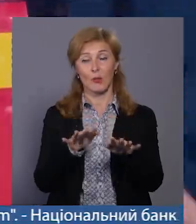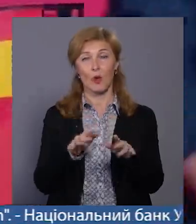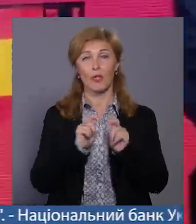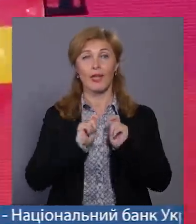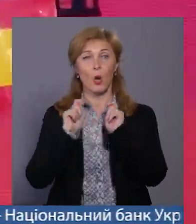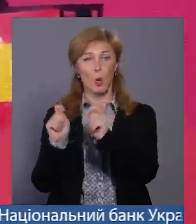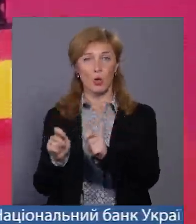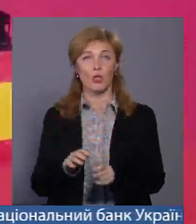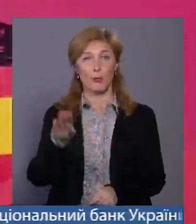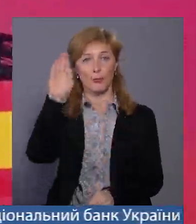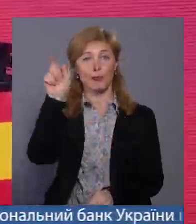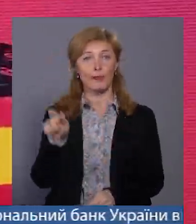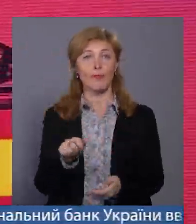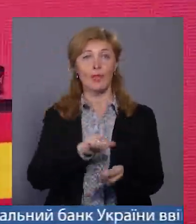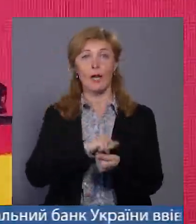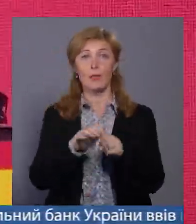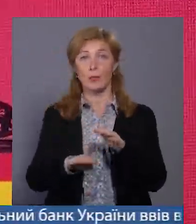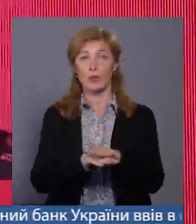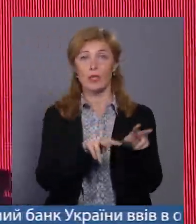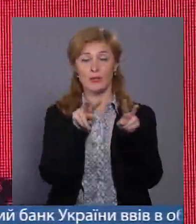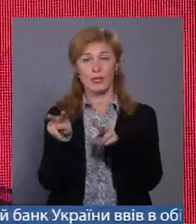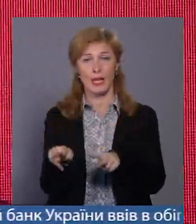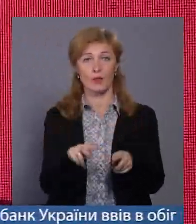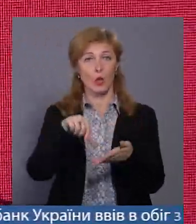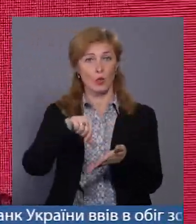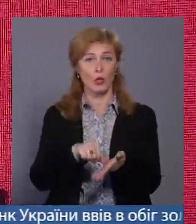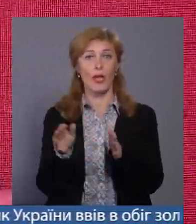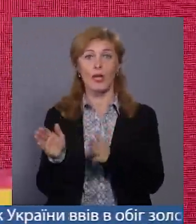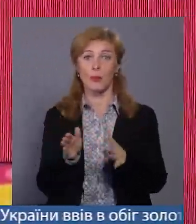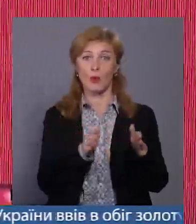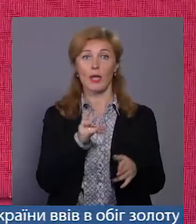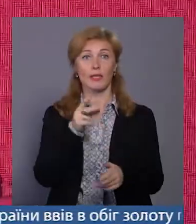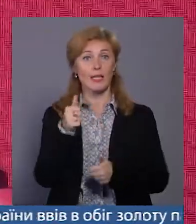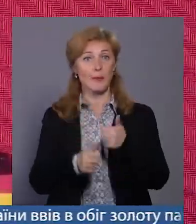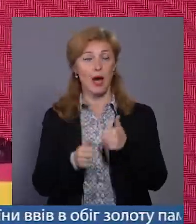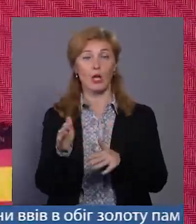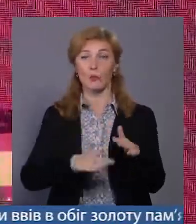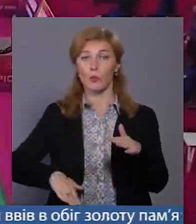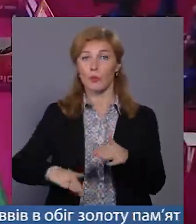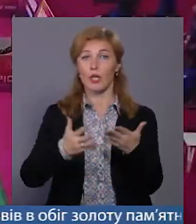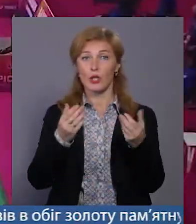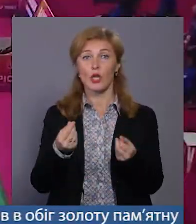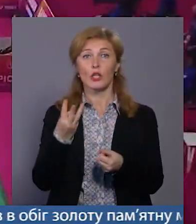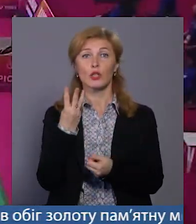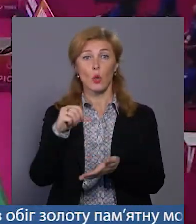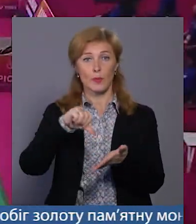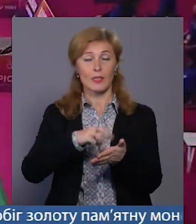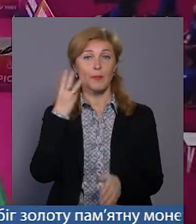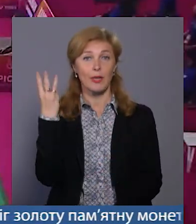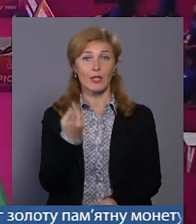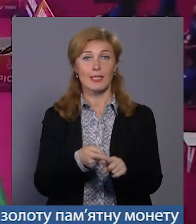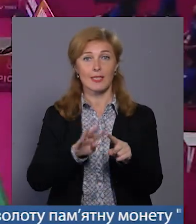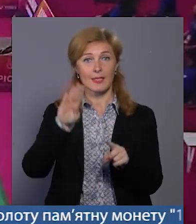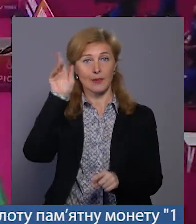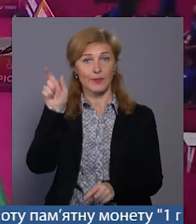Бойко з Кам'янця-Подільського стежив за водним балансом учасників та порядком на змагальному майданчику. Іще троє представників з Хмельниччини – це